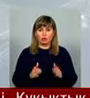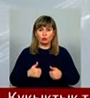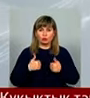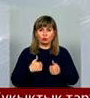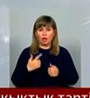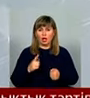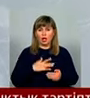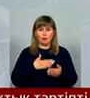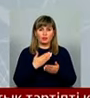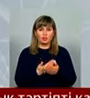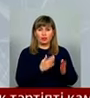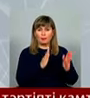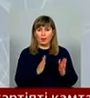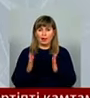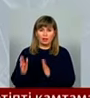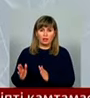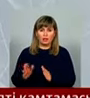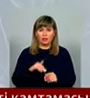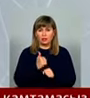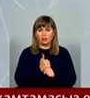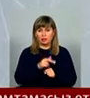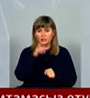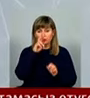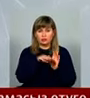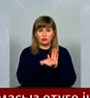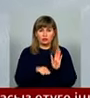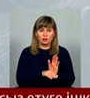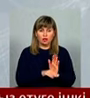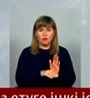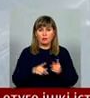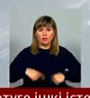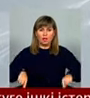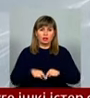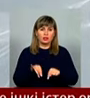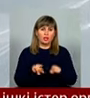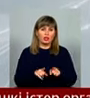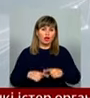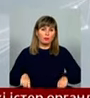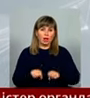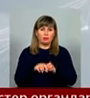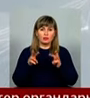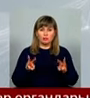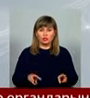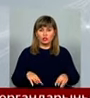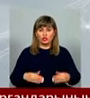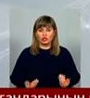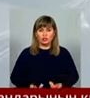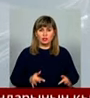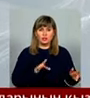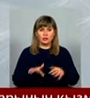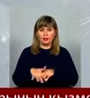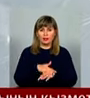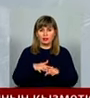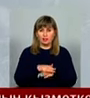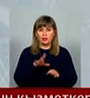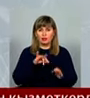охрана общественного порядка, особо важных государственных и стратегических объектов, а также объектов, обеспечивающих жизнедеятельность населения